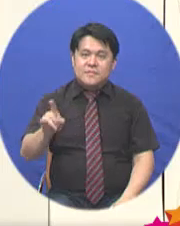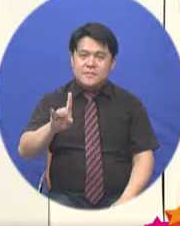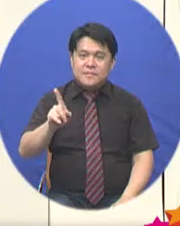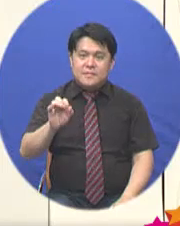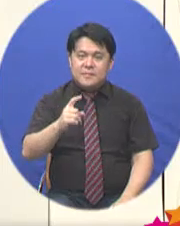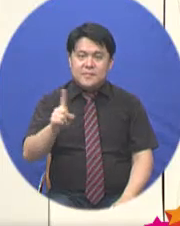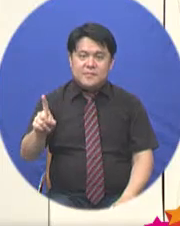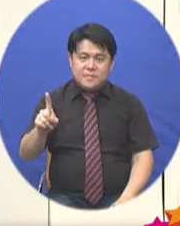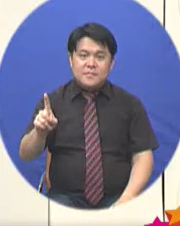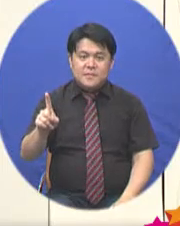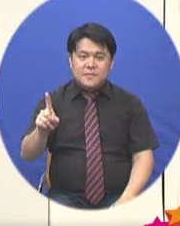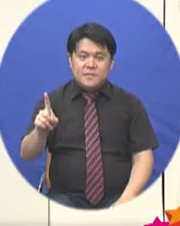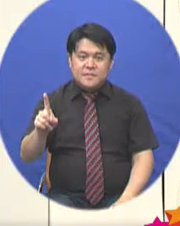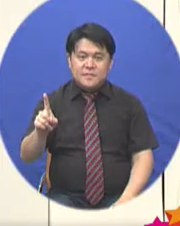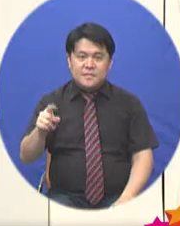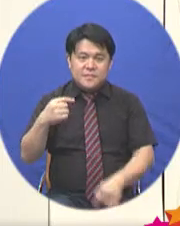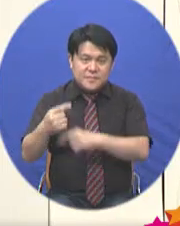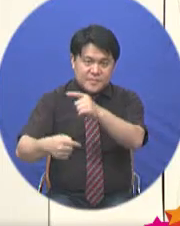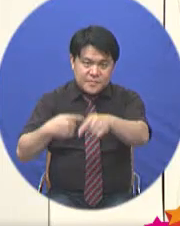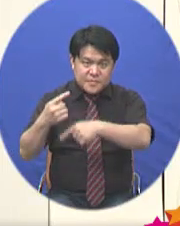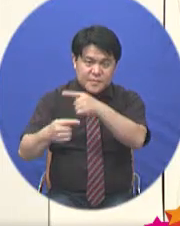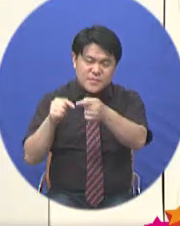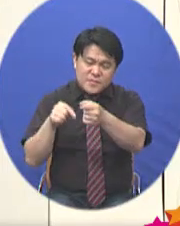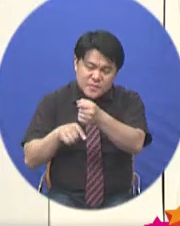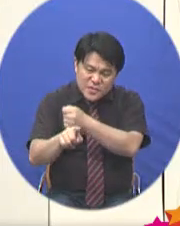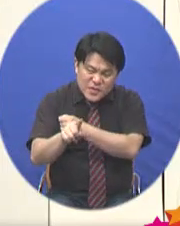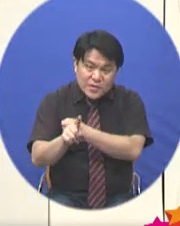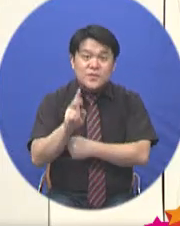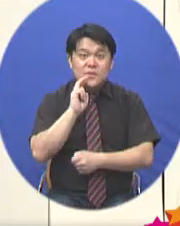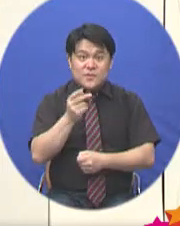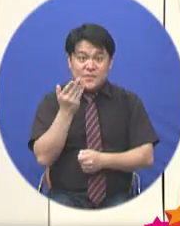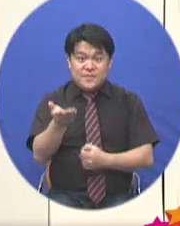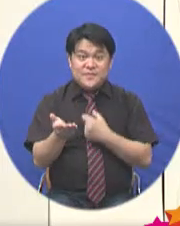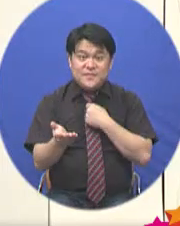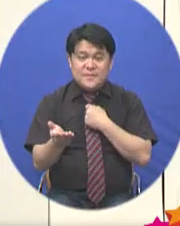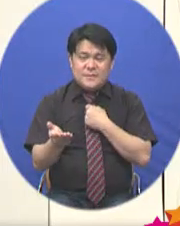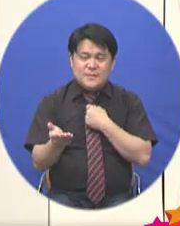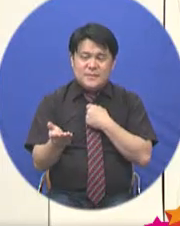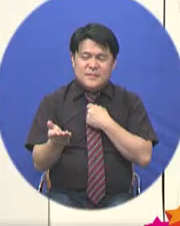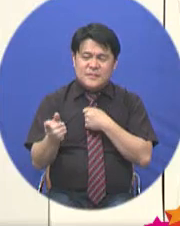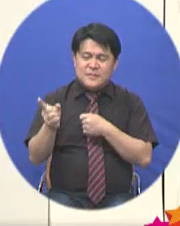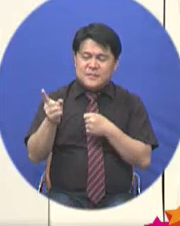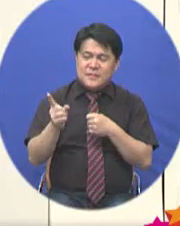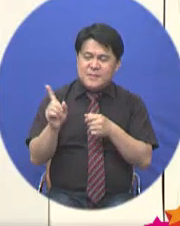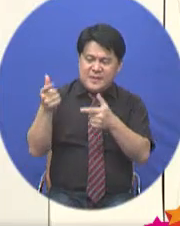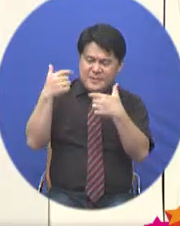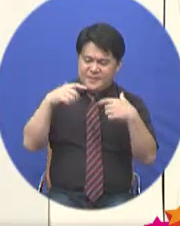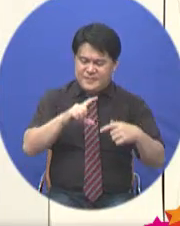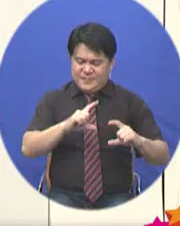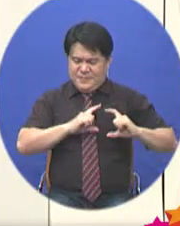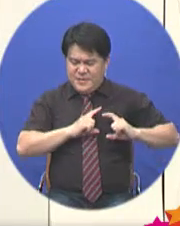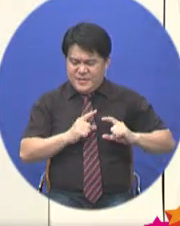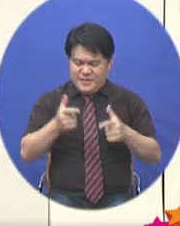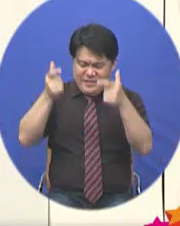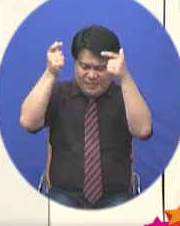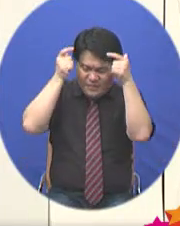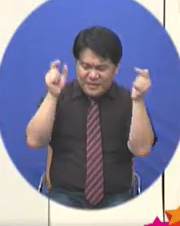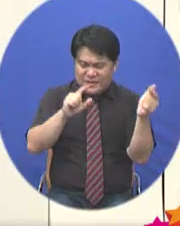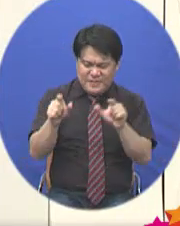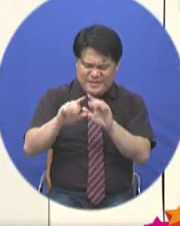아, 물레방아 떠는 내력. 벼슬도 싫다 마는 명예도 싫어. 네네네. 네.